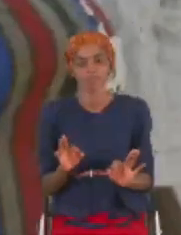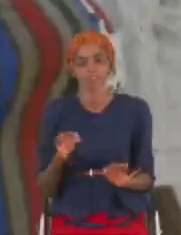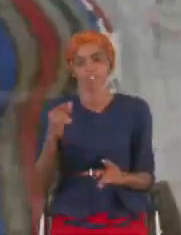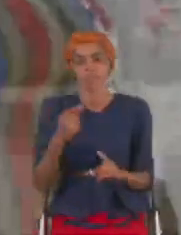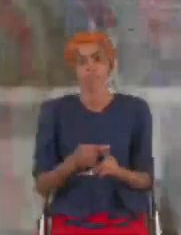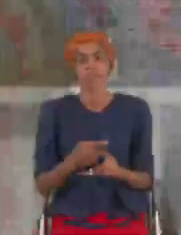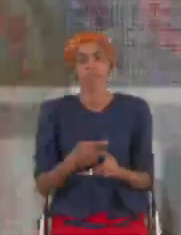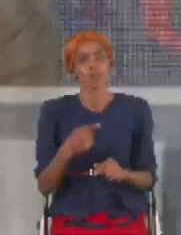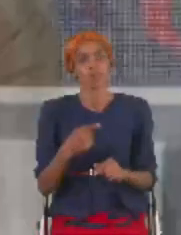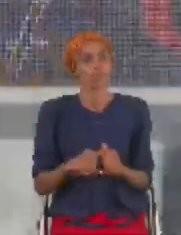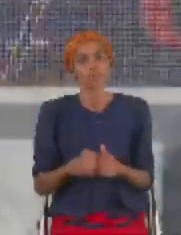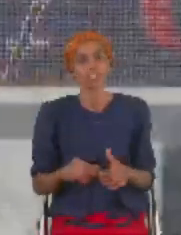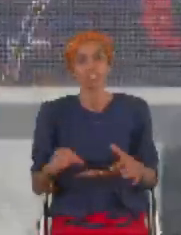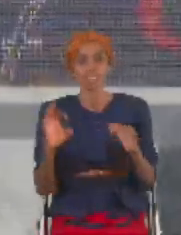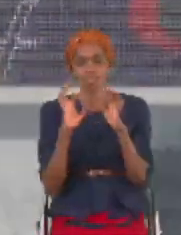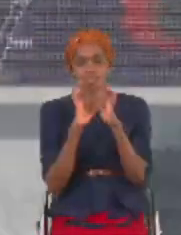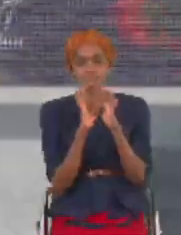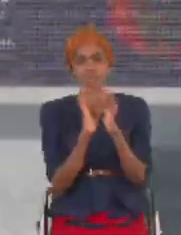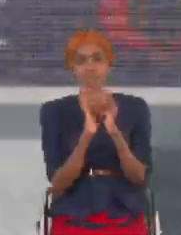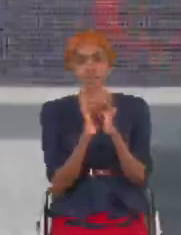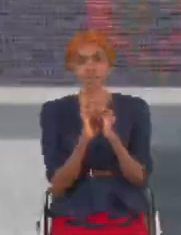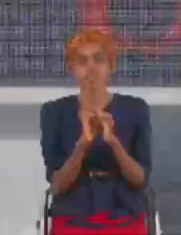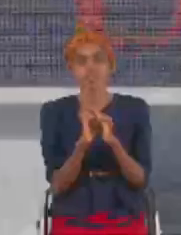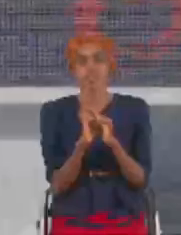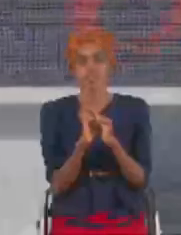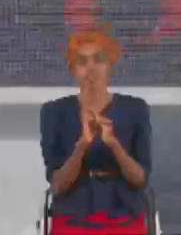de tout embarras